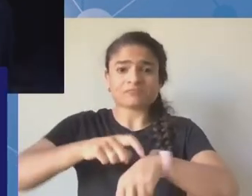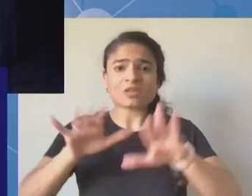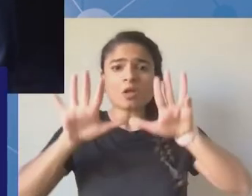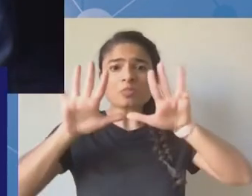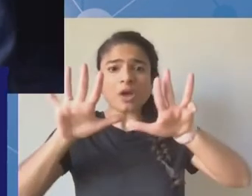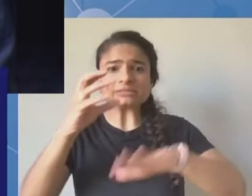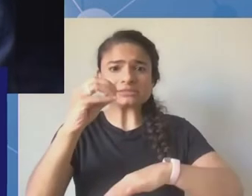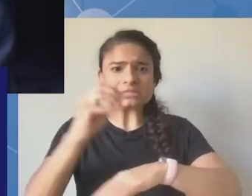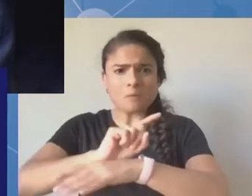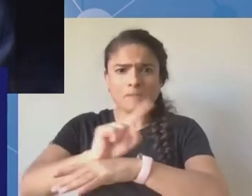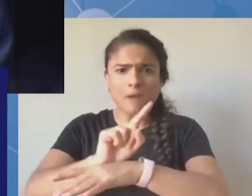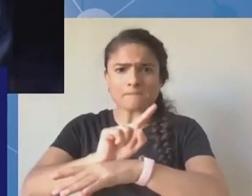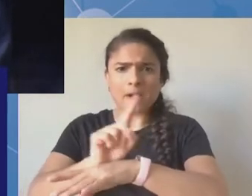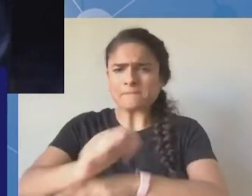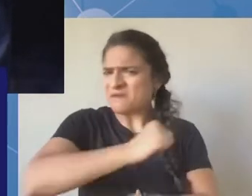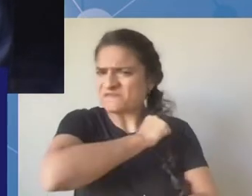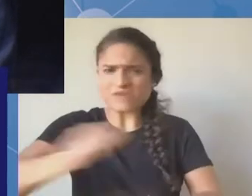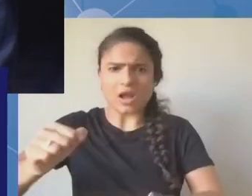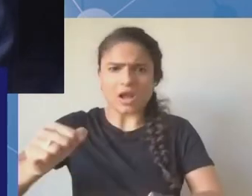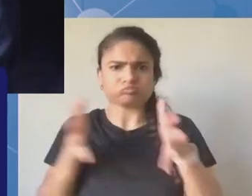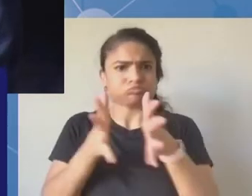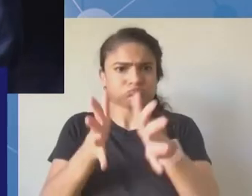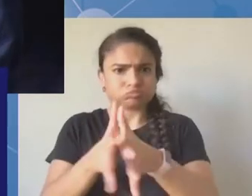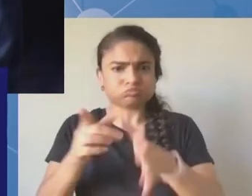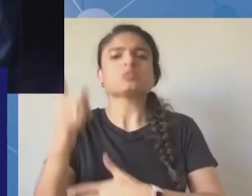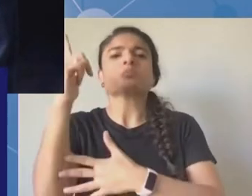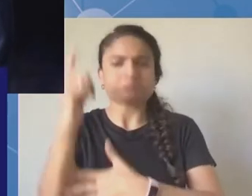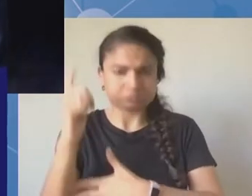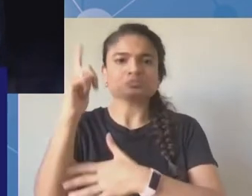على الشاشة لديك 90 ثانية.